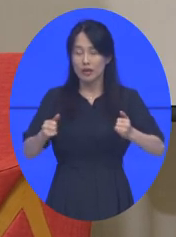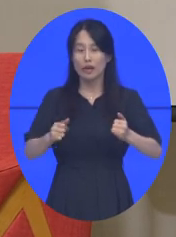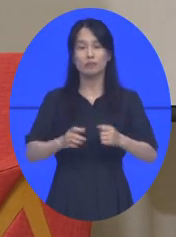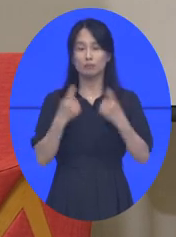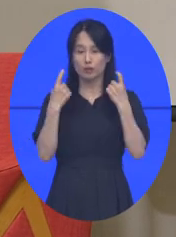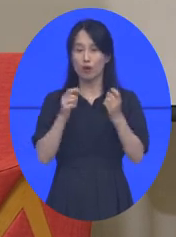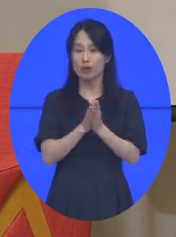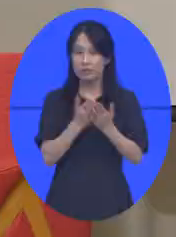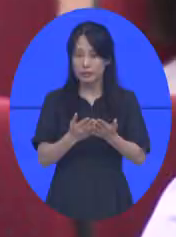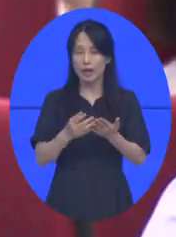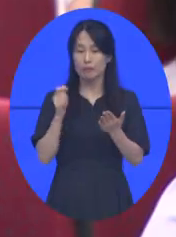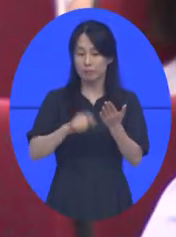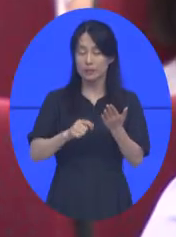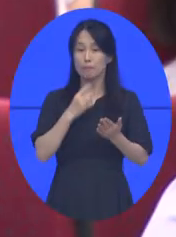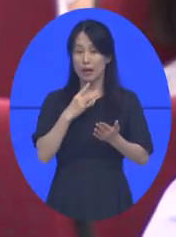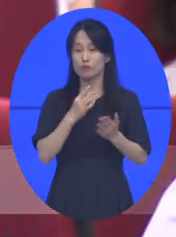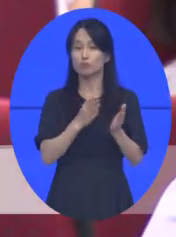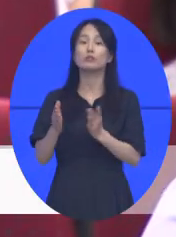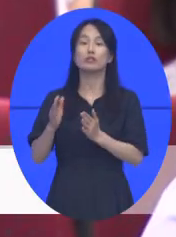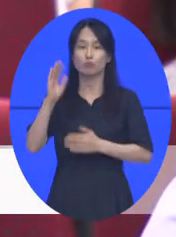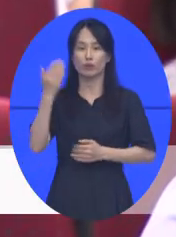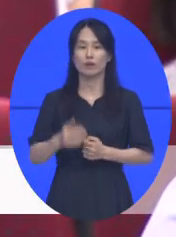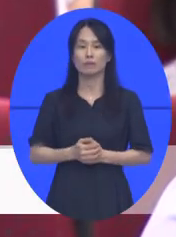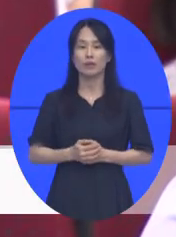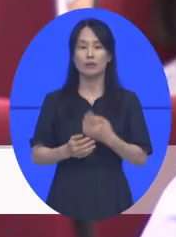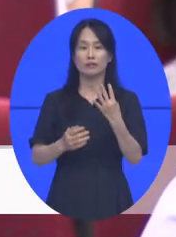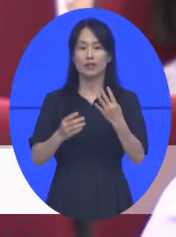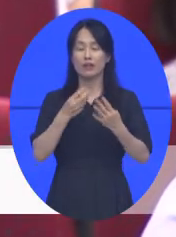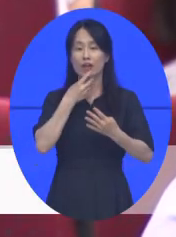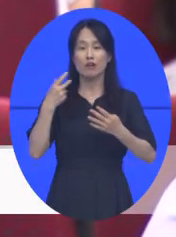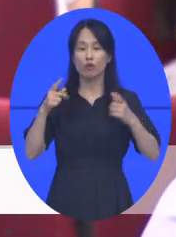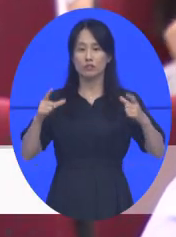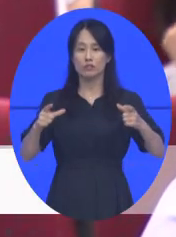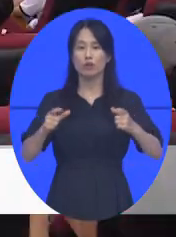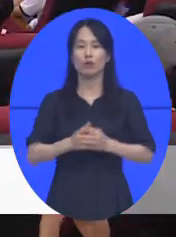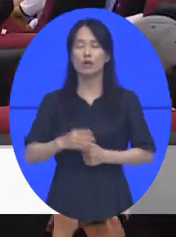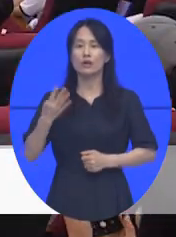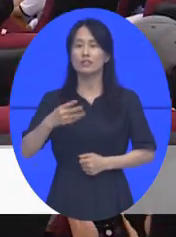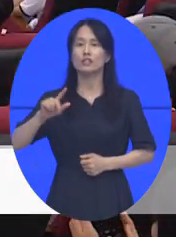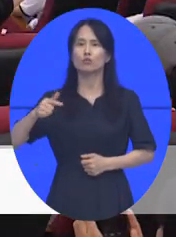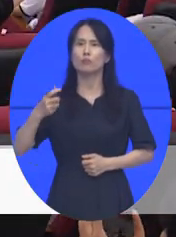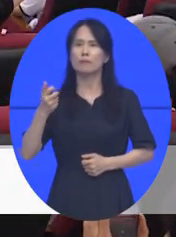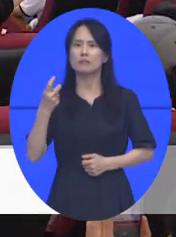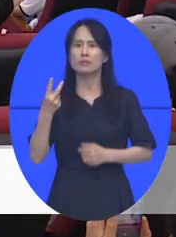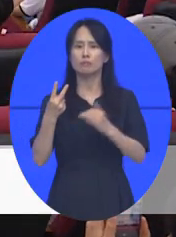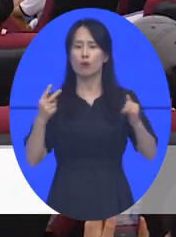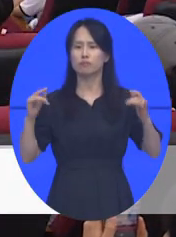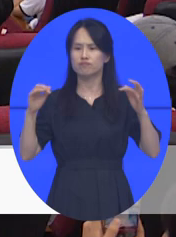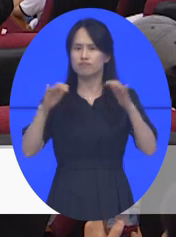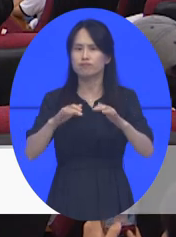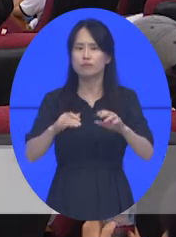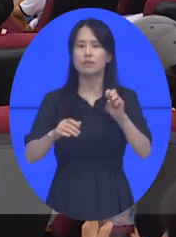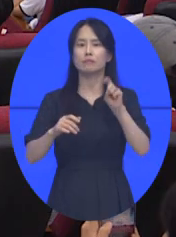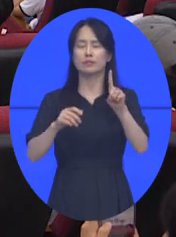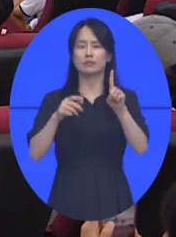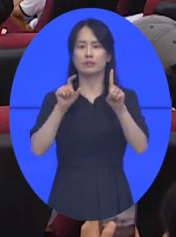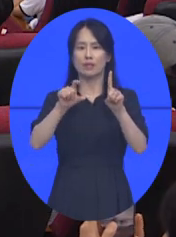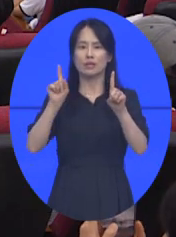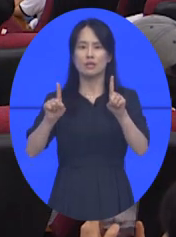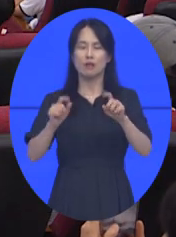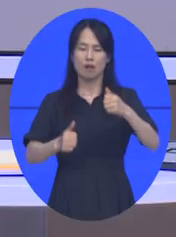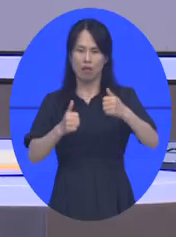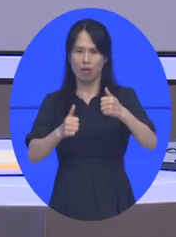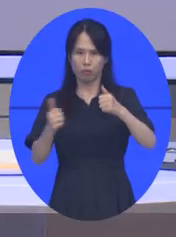비용만 부담하면 됩니다. 영어권 4개 대학의 경우 4,682명이 몰려 31대 1의 경쟁률을